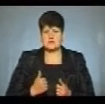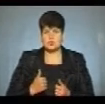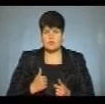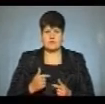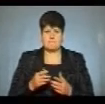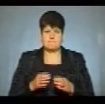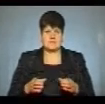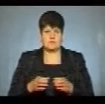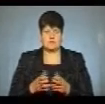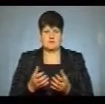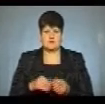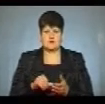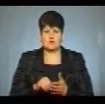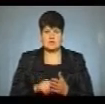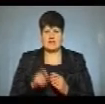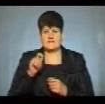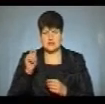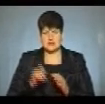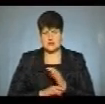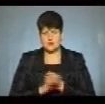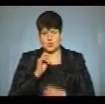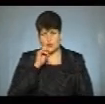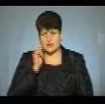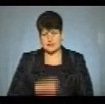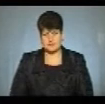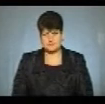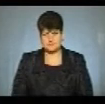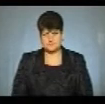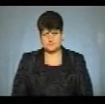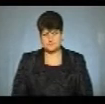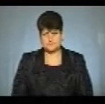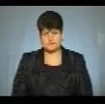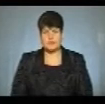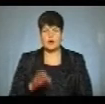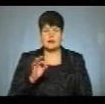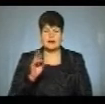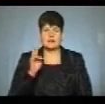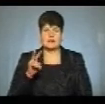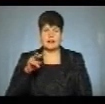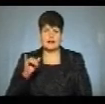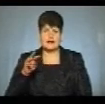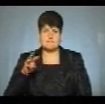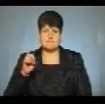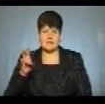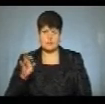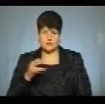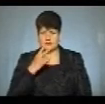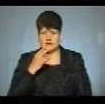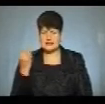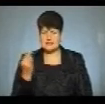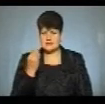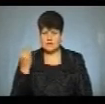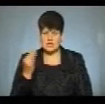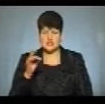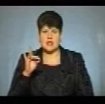підрозділів, які беруть участь у війні на сході України. Олег Клименко у Тернополі репрезентував історичний роман